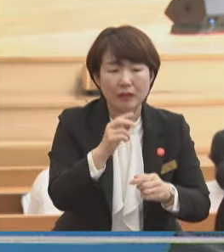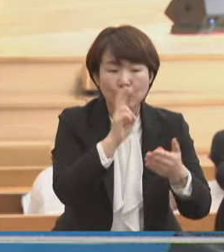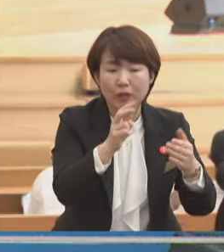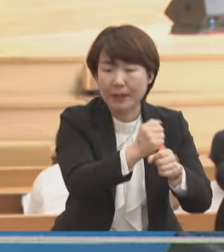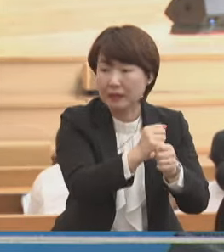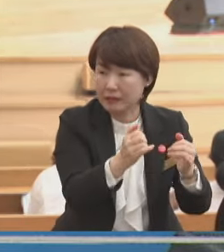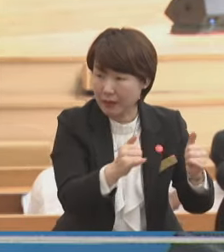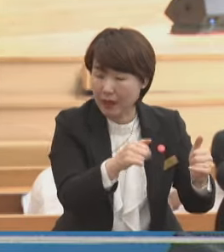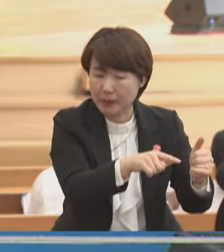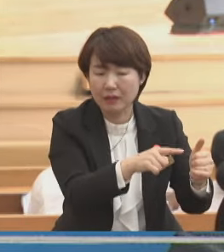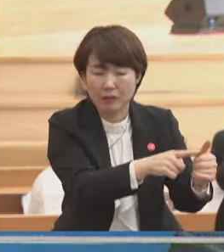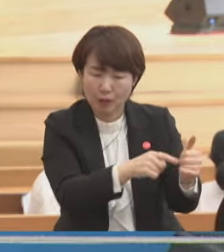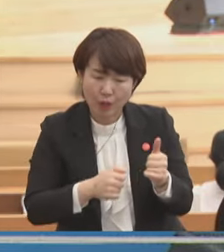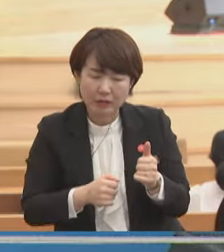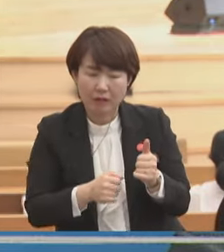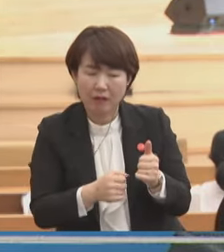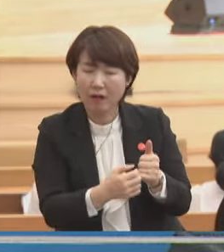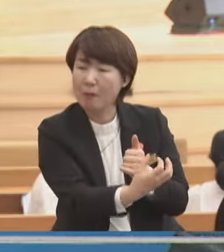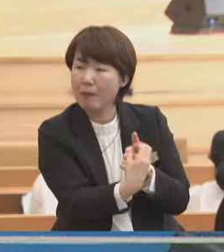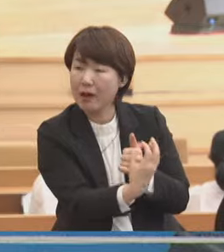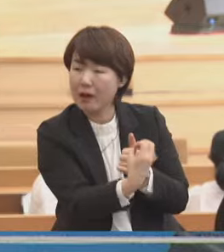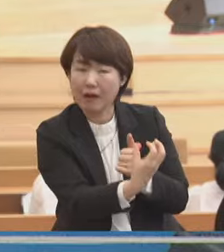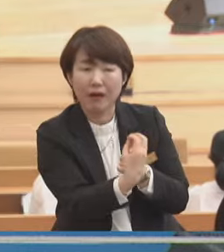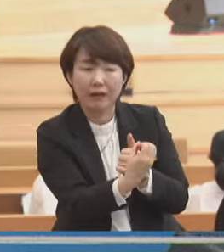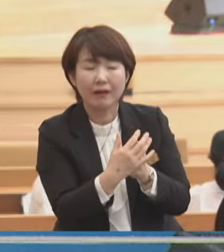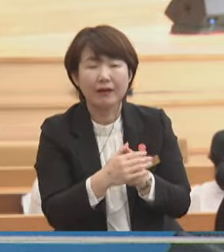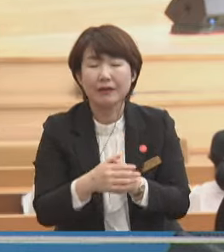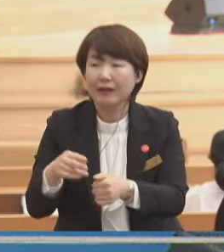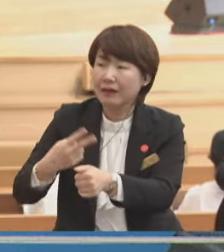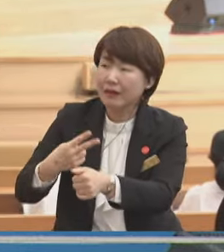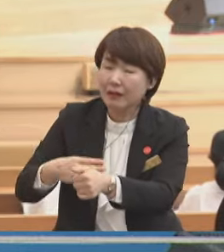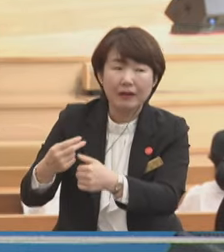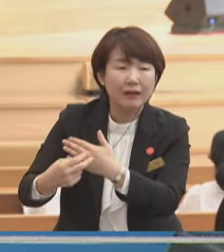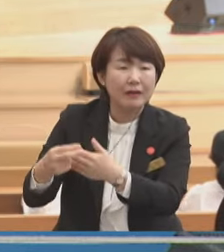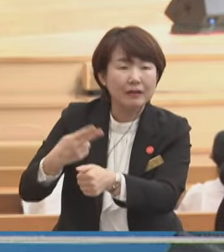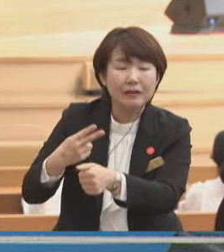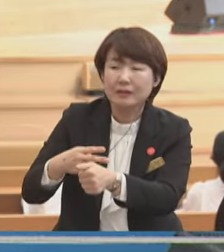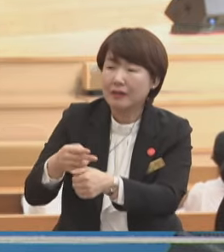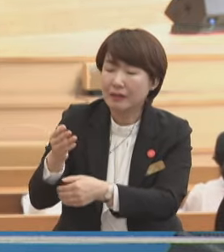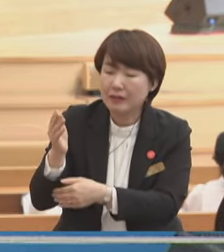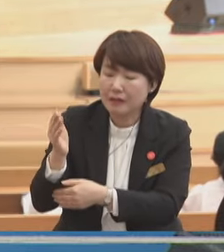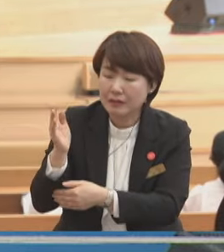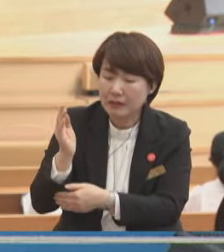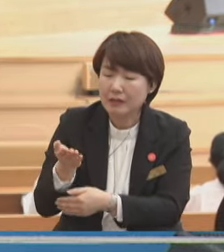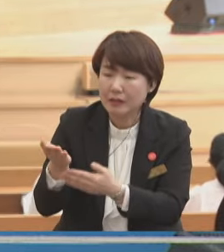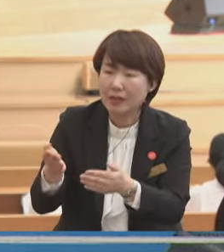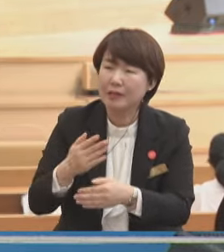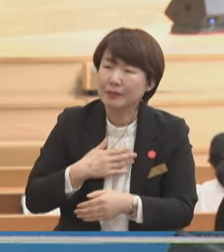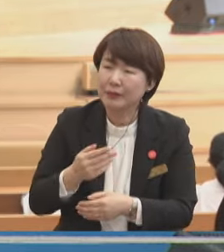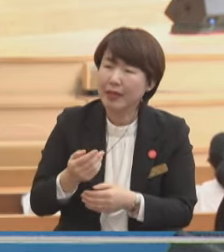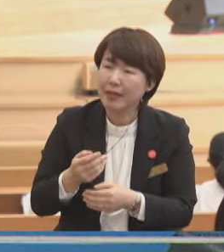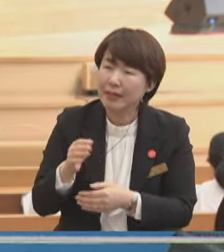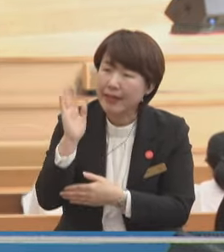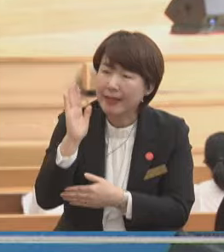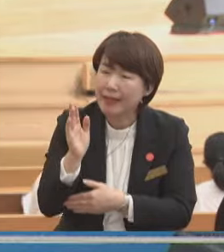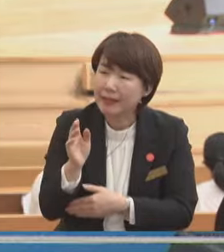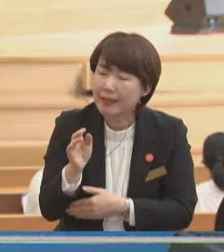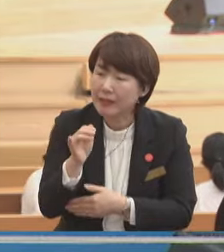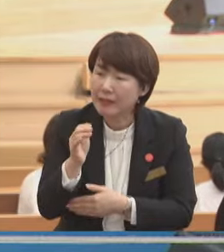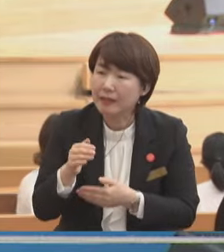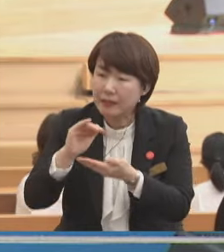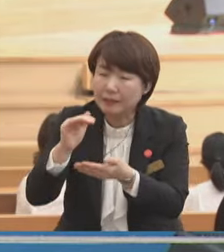넌즈시 이런 얘기를 하는 거예요 의사 양반 내가 긴이 할 말이 있어 얼마 전에 내가